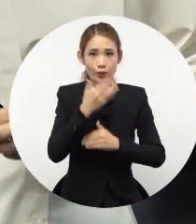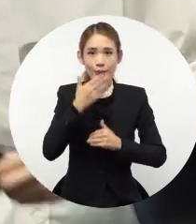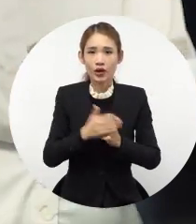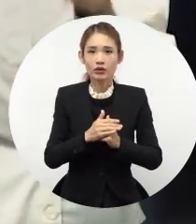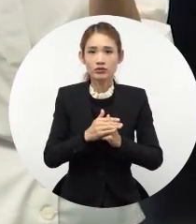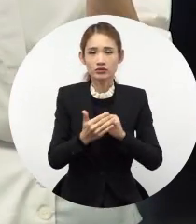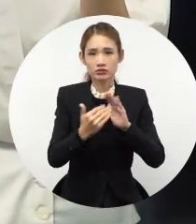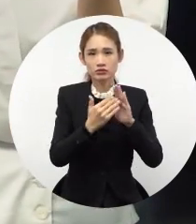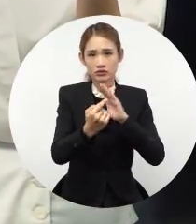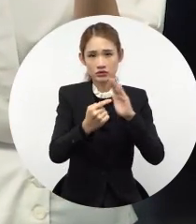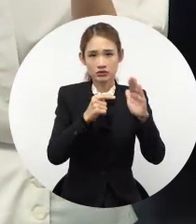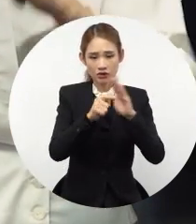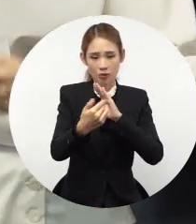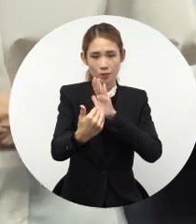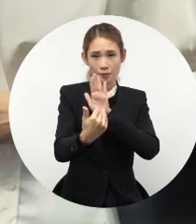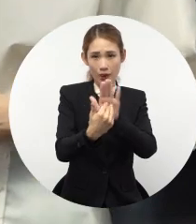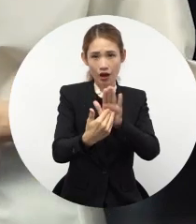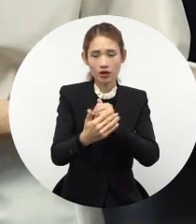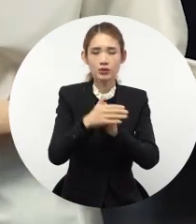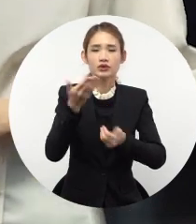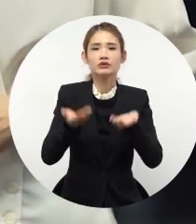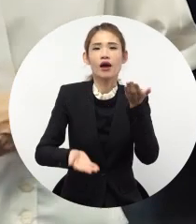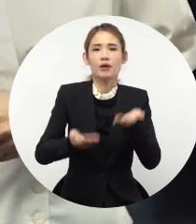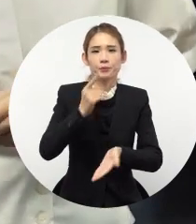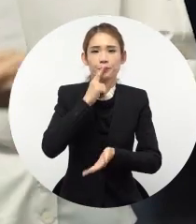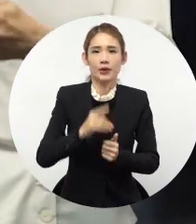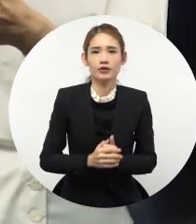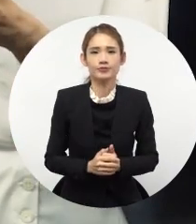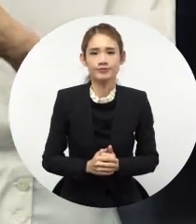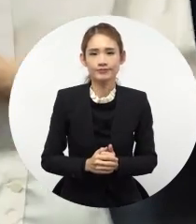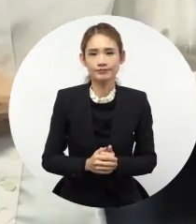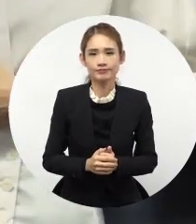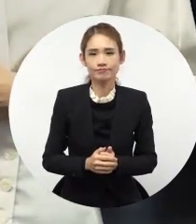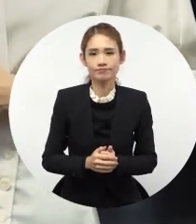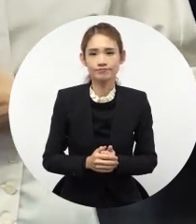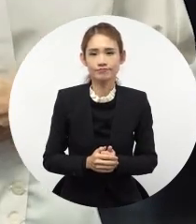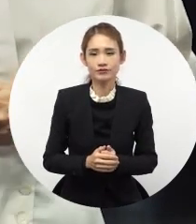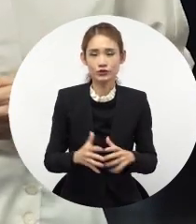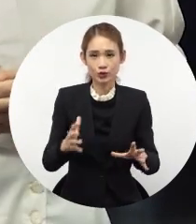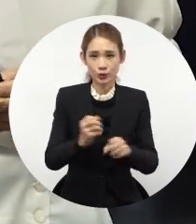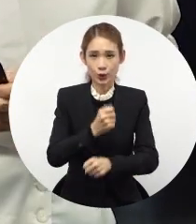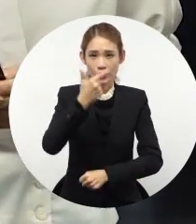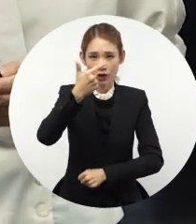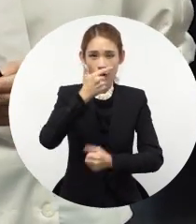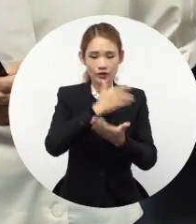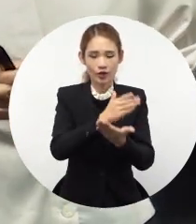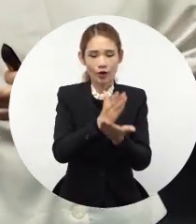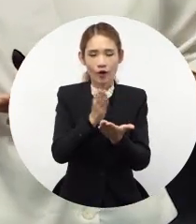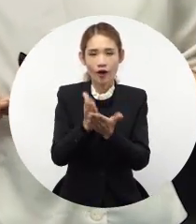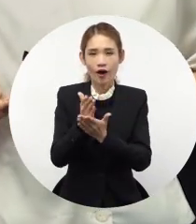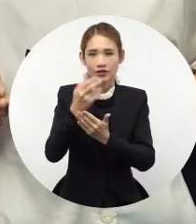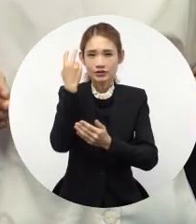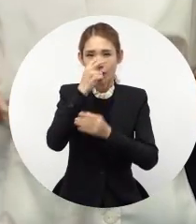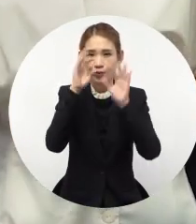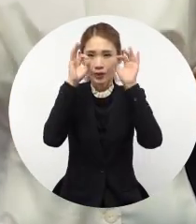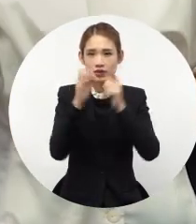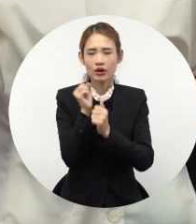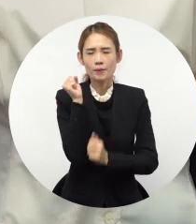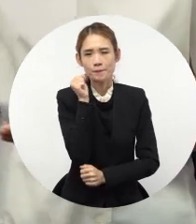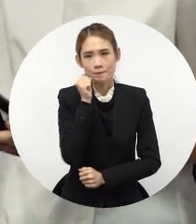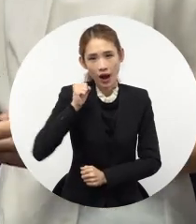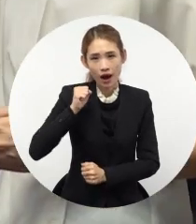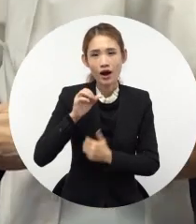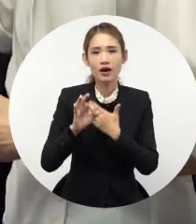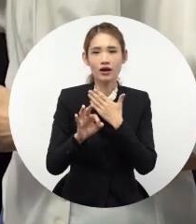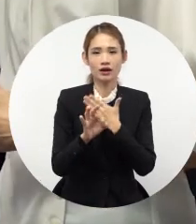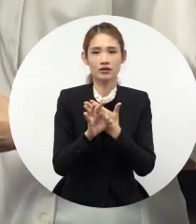수 있습니다. 못 들어오게 하면 네, 차별에 해당하는 겁니다. 이렇게 6가지를 살펴봤는데요.